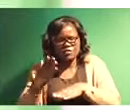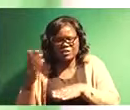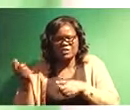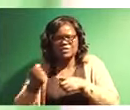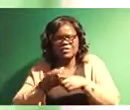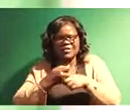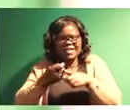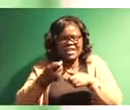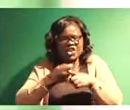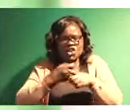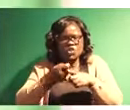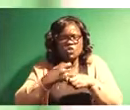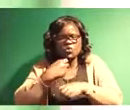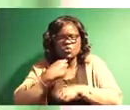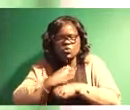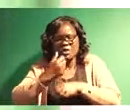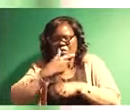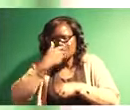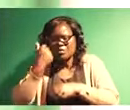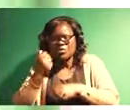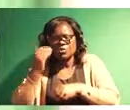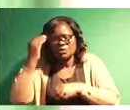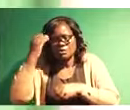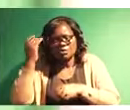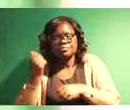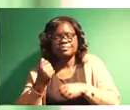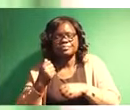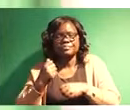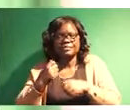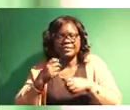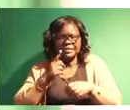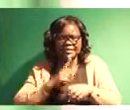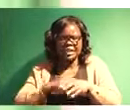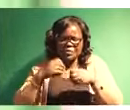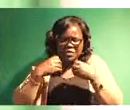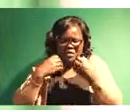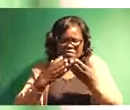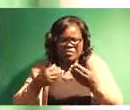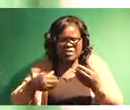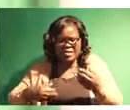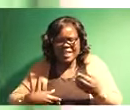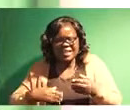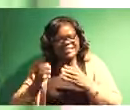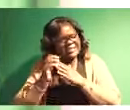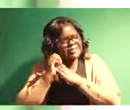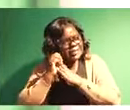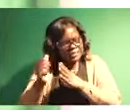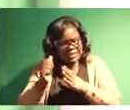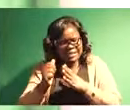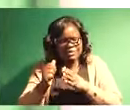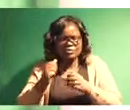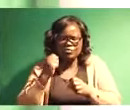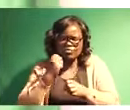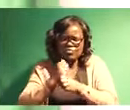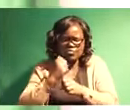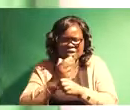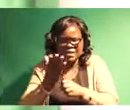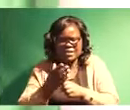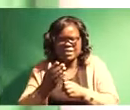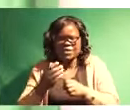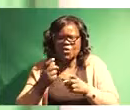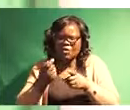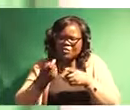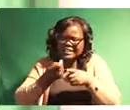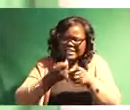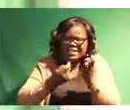technical training. Kwa sababu tunajua tukiwapatia hawa vijana ujuzi wa ufundi, wa